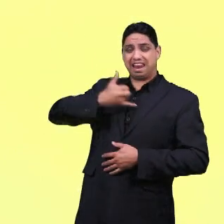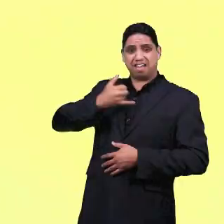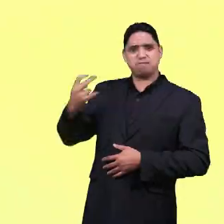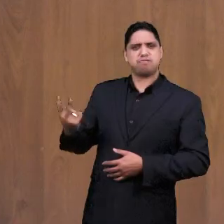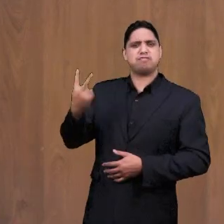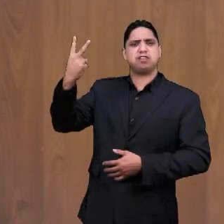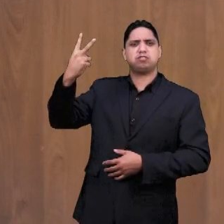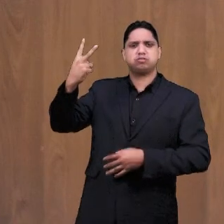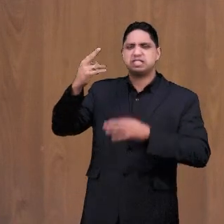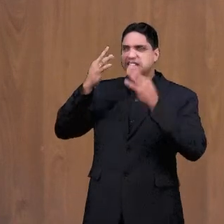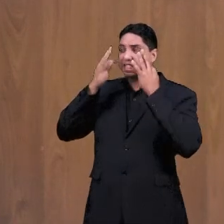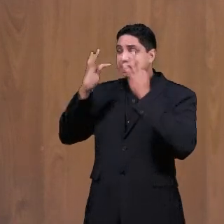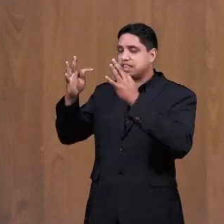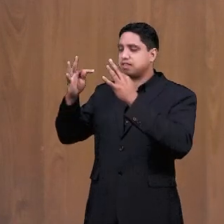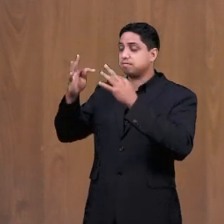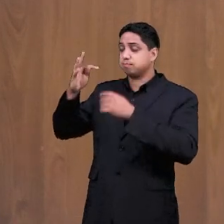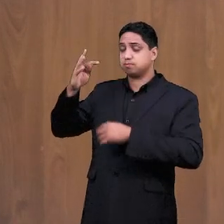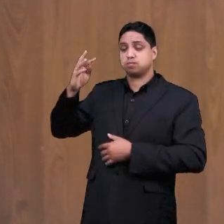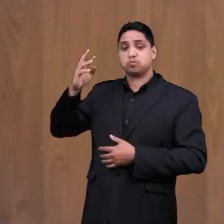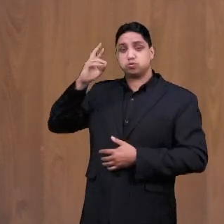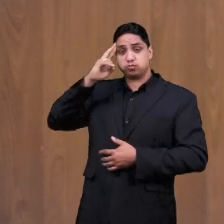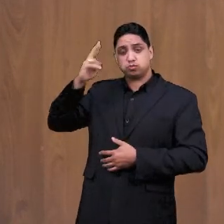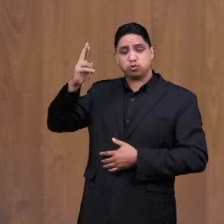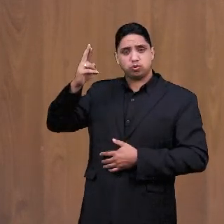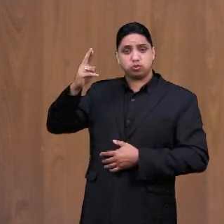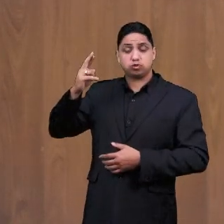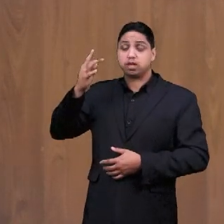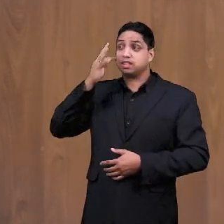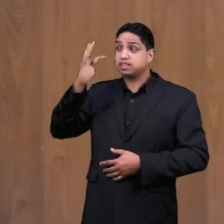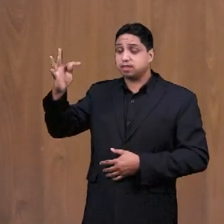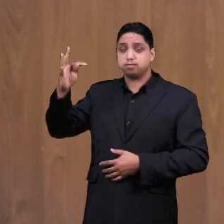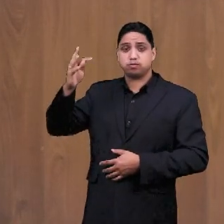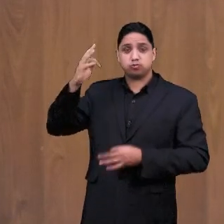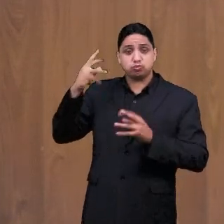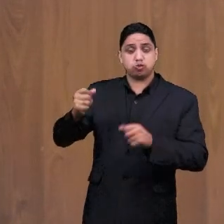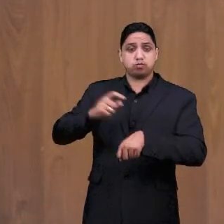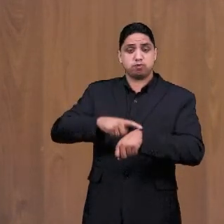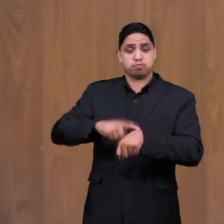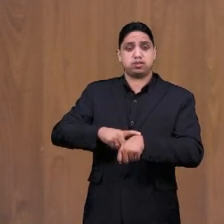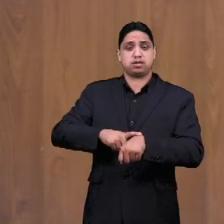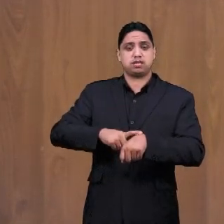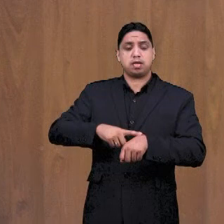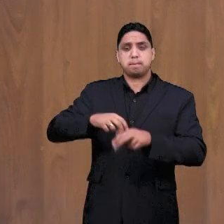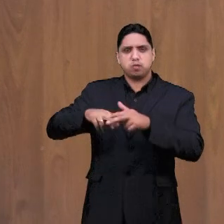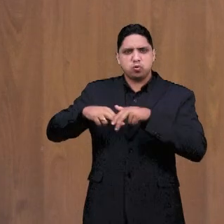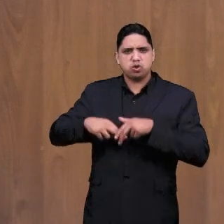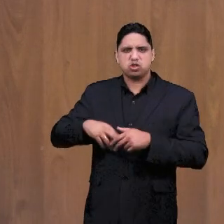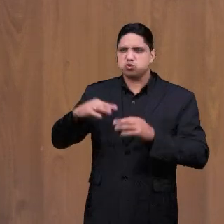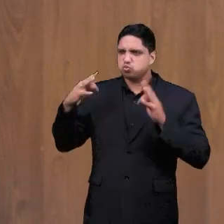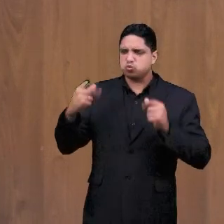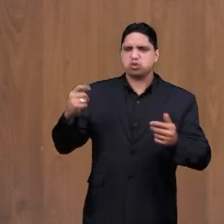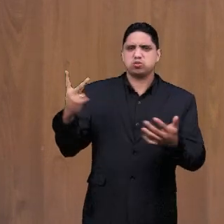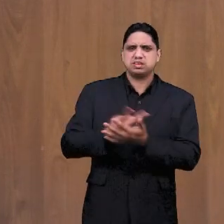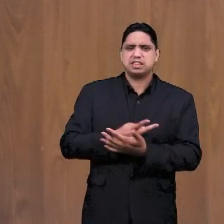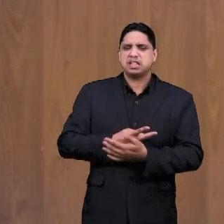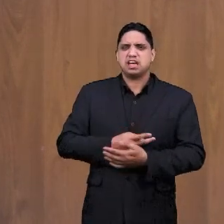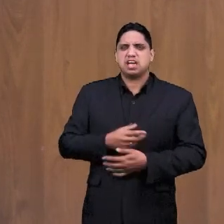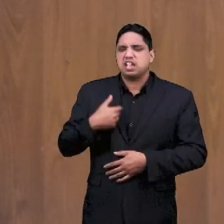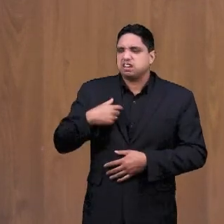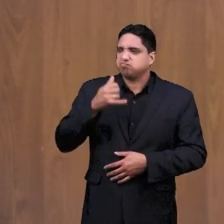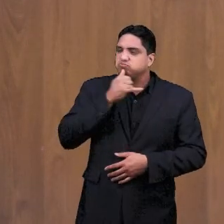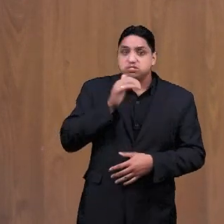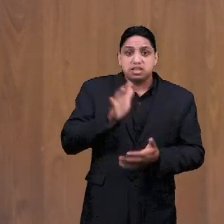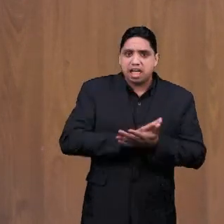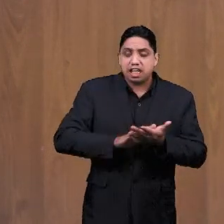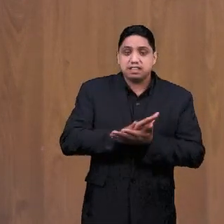craint à Dieu pendant tout le temps. Et pour cela, rien de ce qui s'est passé dans sa vie l'a touché. il savait que